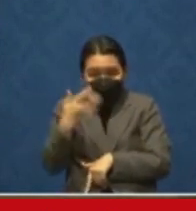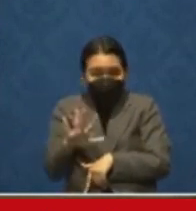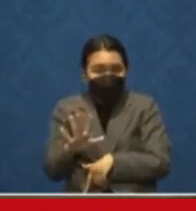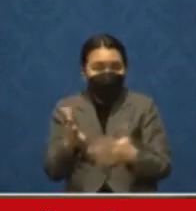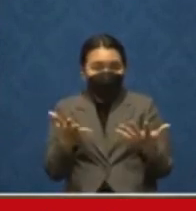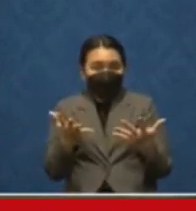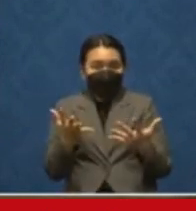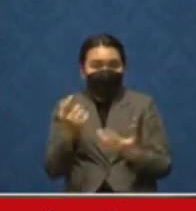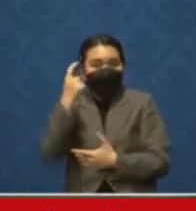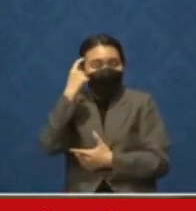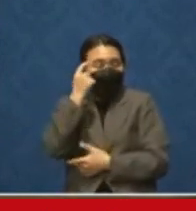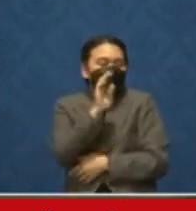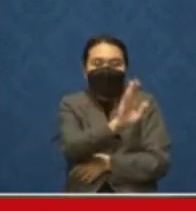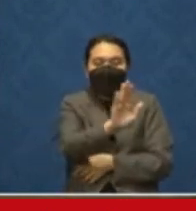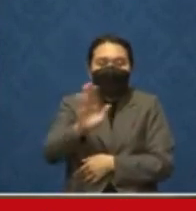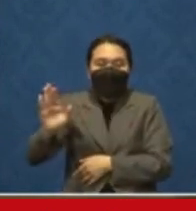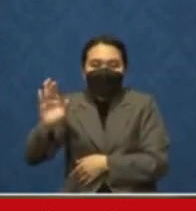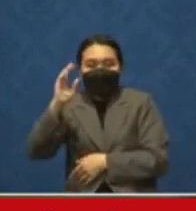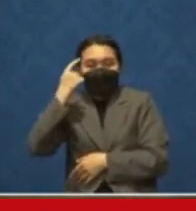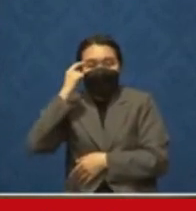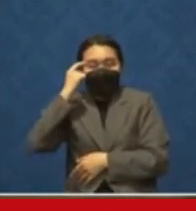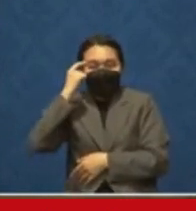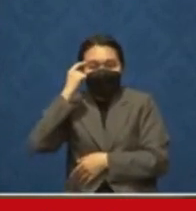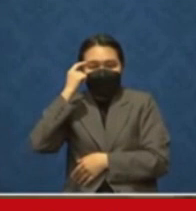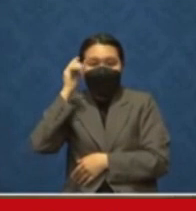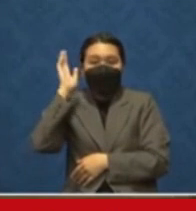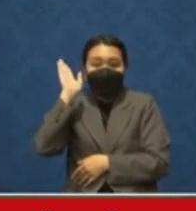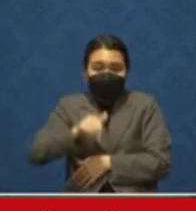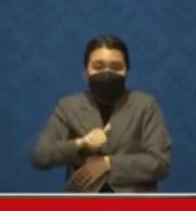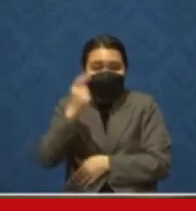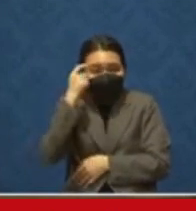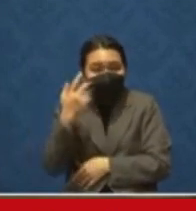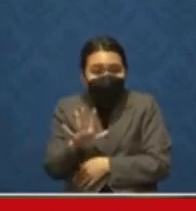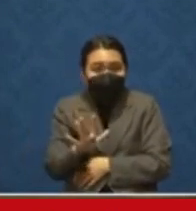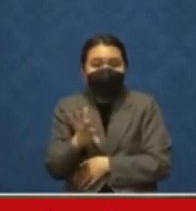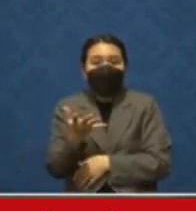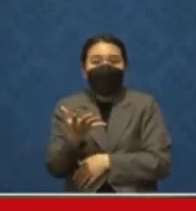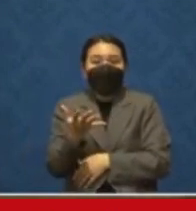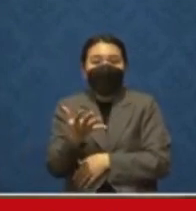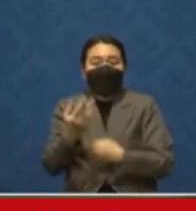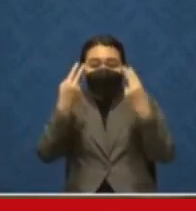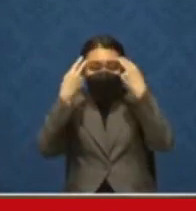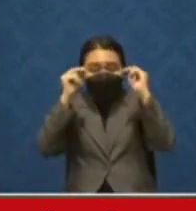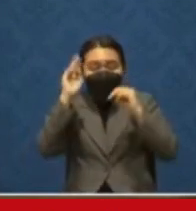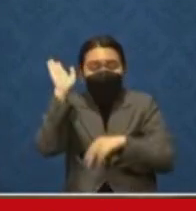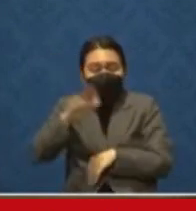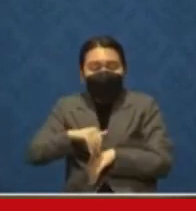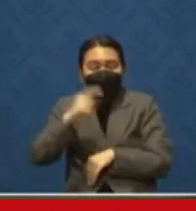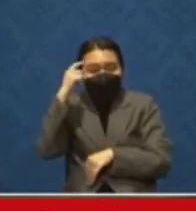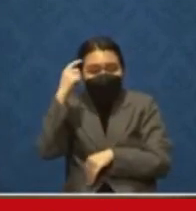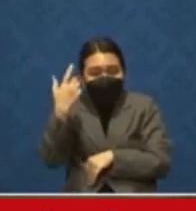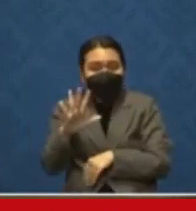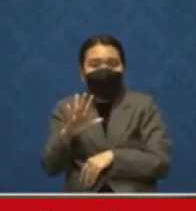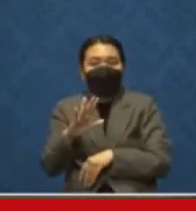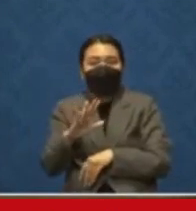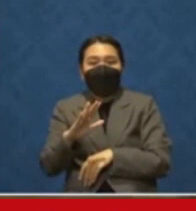แต่ผมคิดว่าท่านน่าจะคิดในใจนะหรือคนในประเทศนี้หลายคนอาจจะคิดในใจว่ะเอาเพิ่งรู้นะไม่ใช่ว่านะครับอาจจะคิด